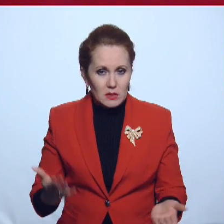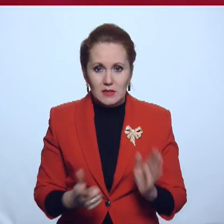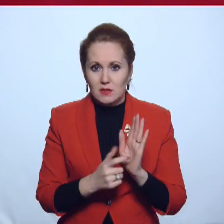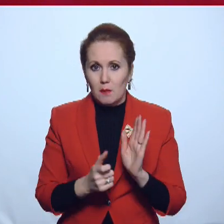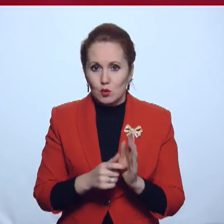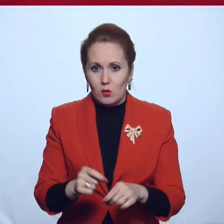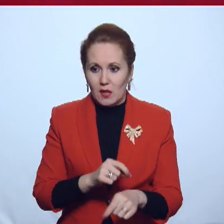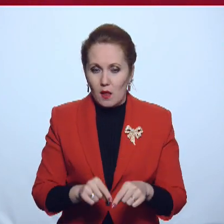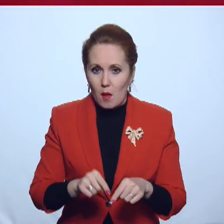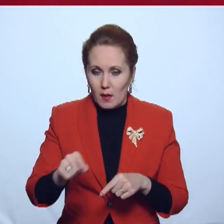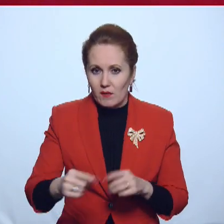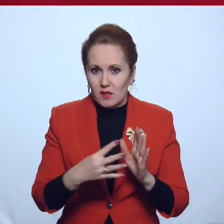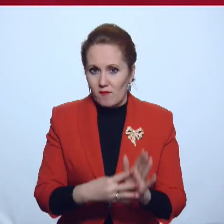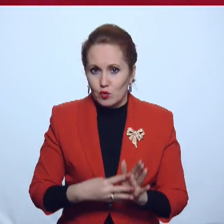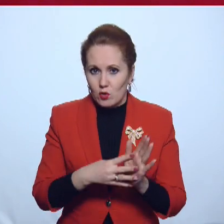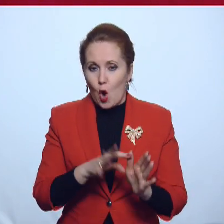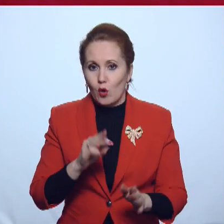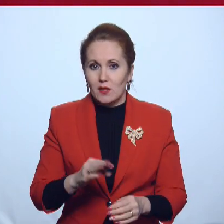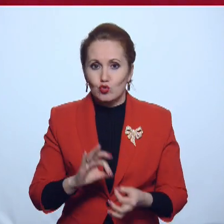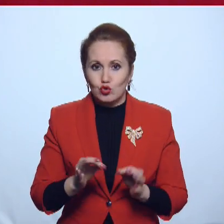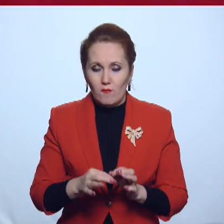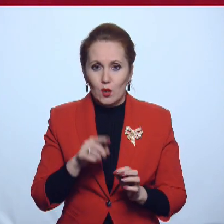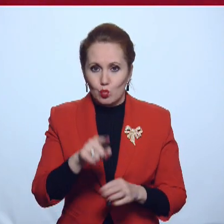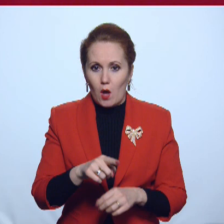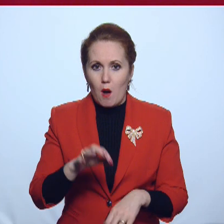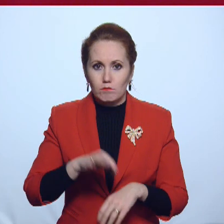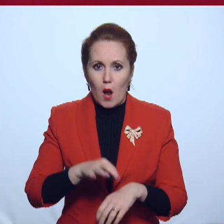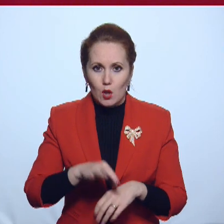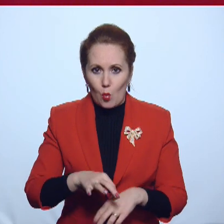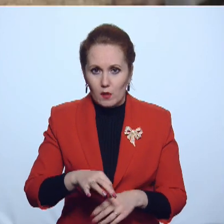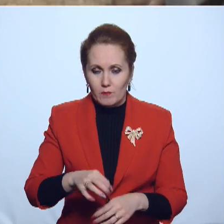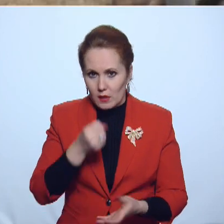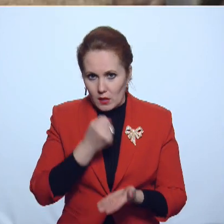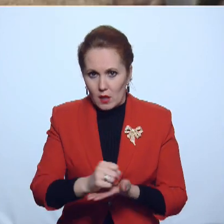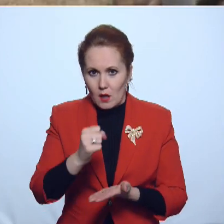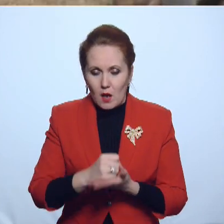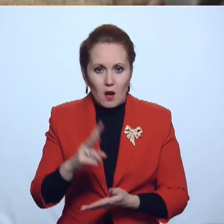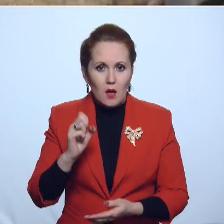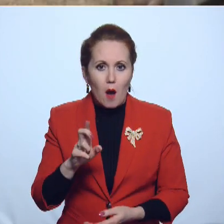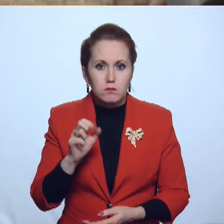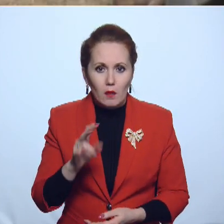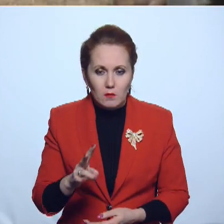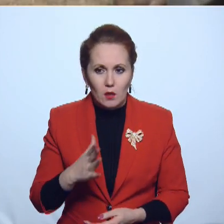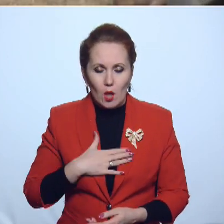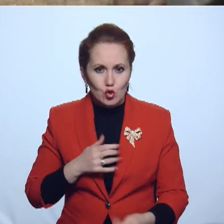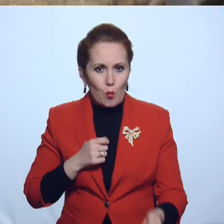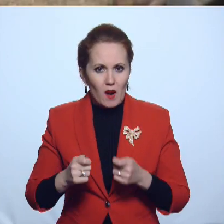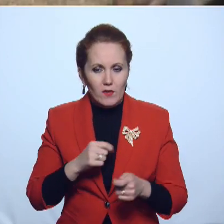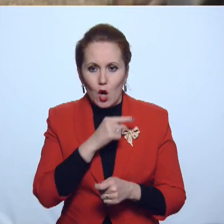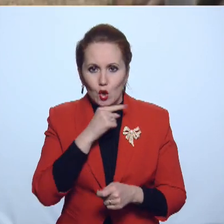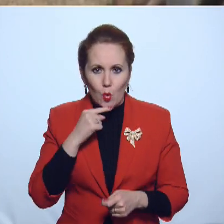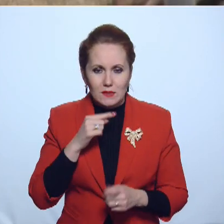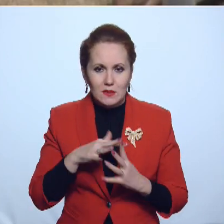700 километров или 9 часов езды от Ижевска, туда пришел больной чумой кабан. Наше управление Россельхознадзора активизирует